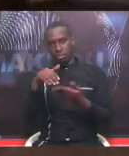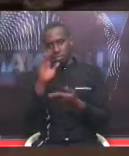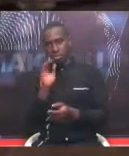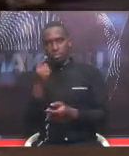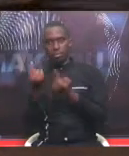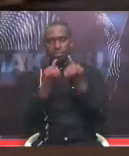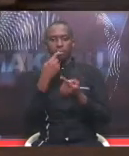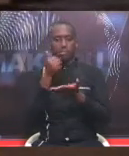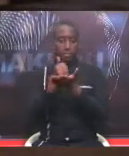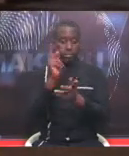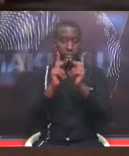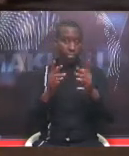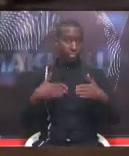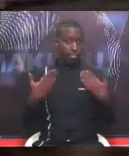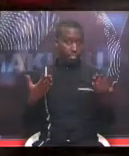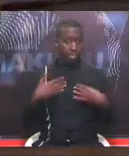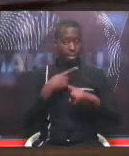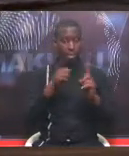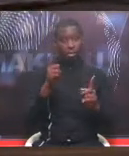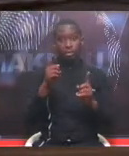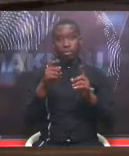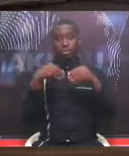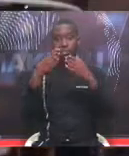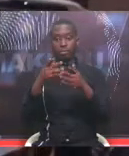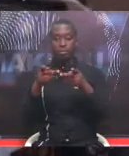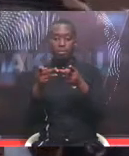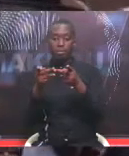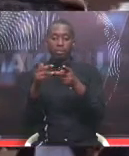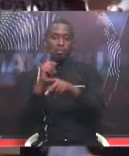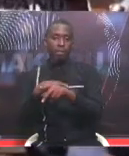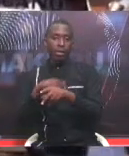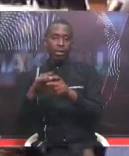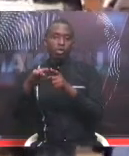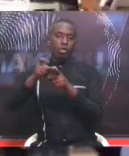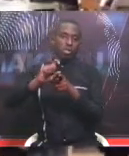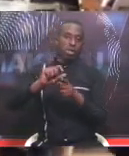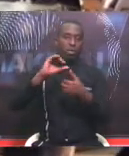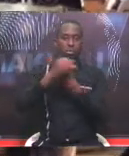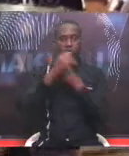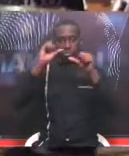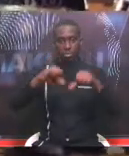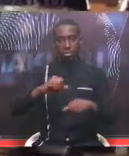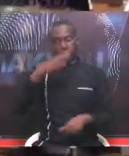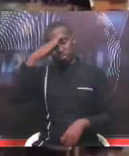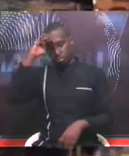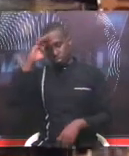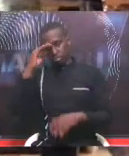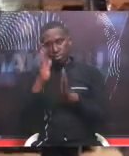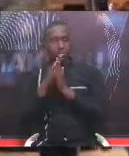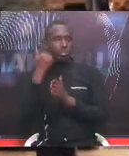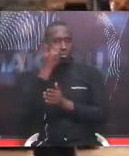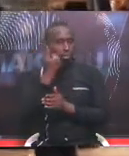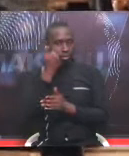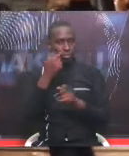bakavuga ko nubwo bifasha abantu kwidagadura ariko ngo byanahaye icyuho cy'ubwiyongere kuri zimwe mu ngeso mbi z'ubusinzi ndetse n'uburaya.